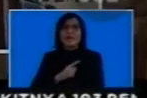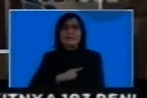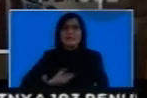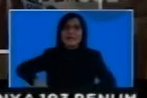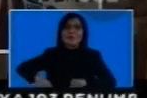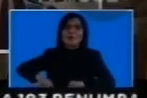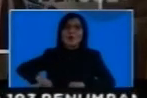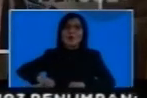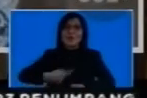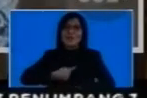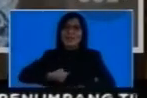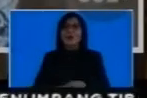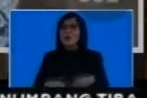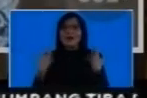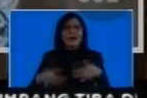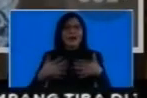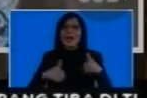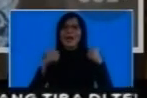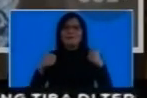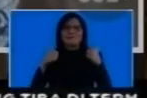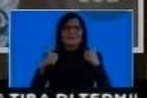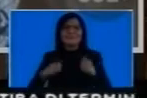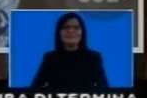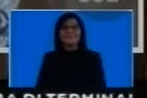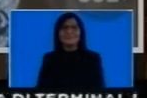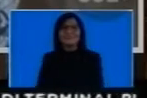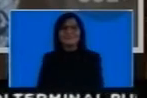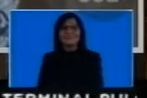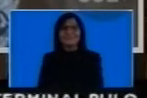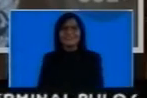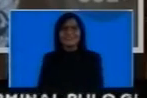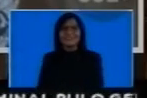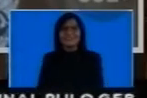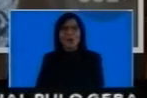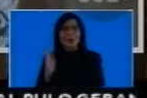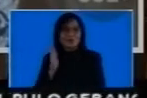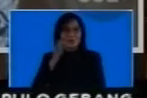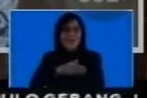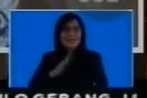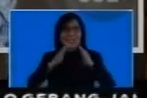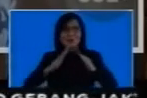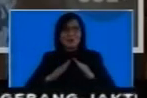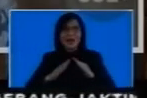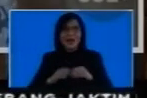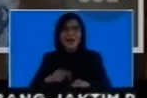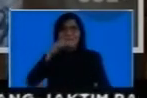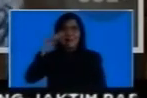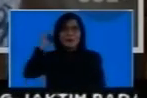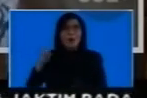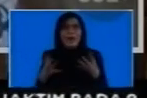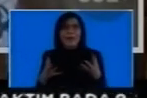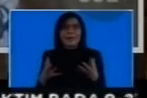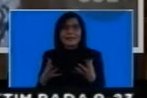sendiri bawa motor Mas. Luar biasa, luar biasa. Jadi gimana pada saat ibu datang ke rumah mereka, kaget gak orang